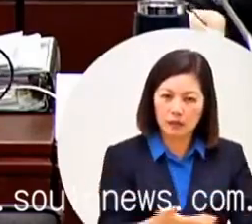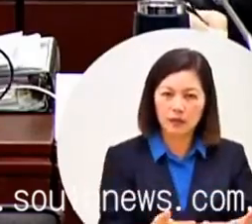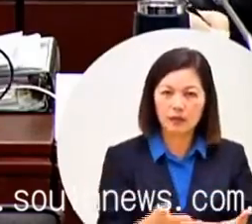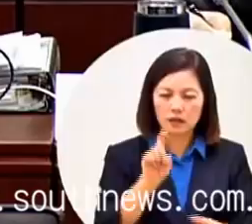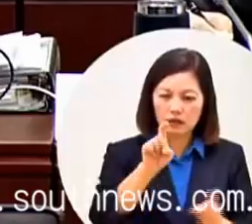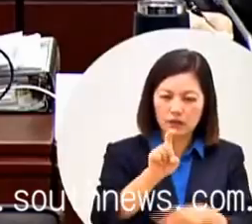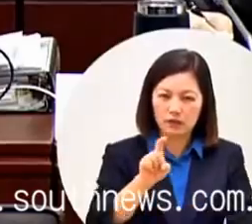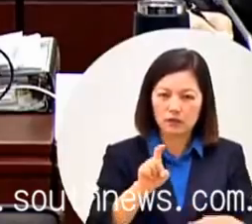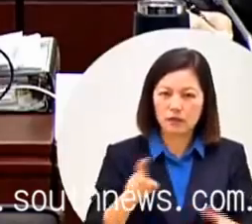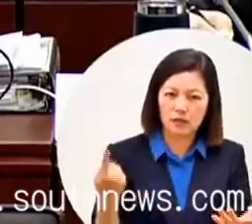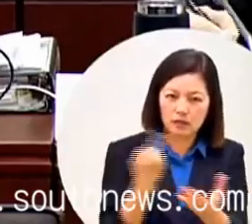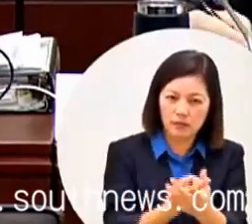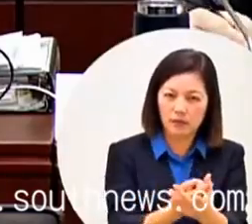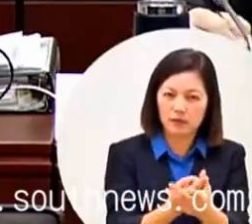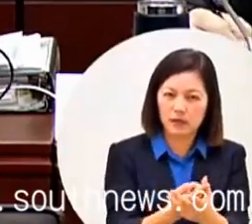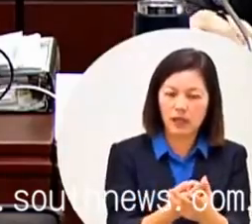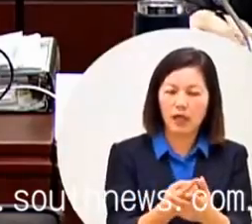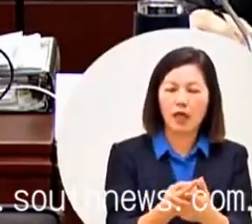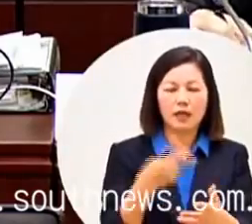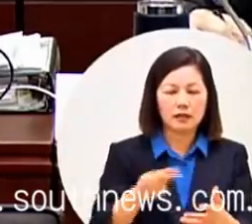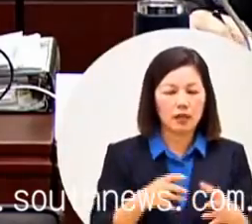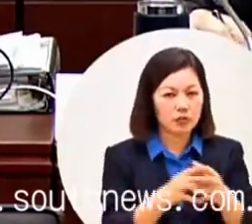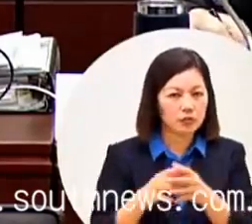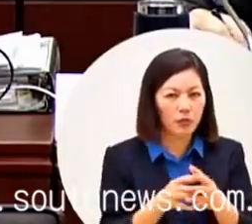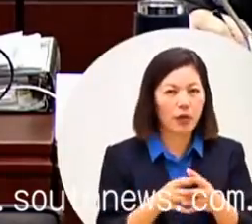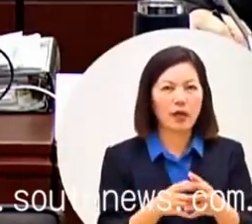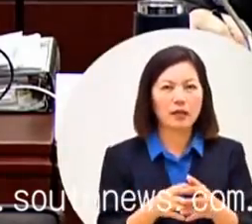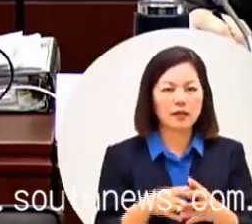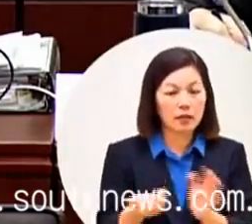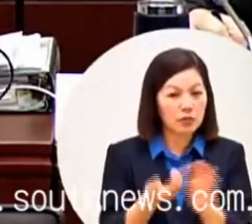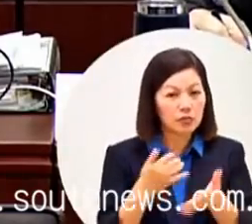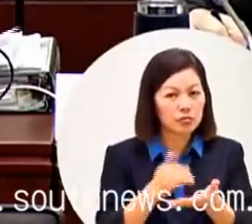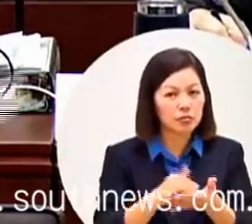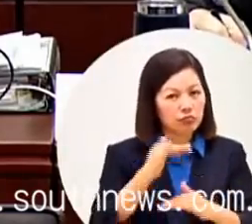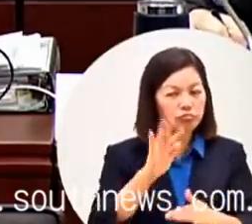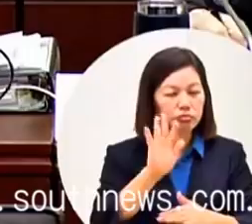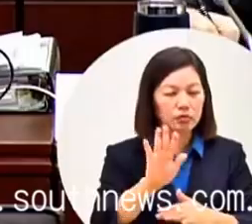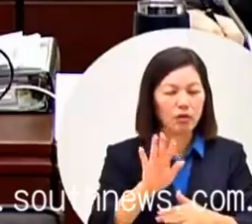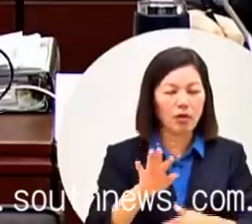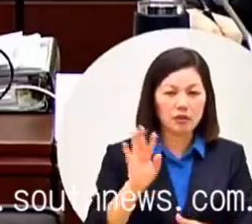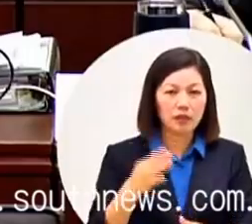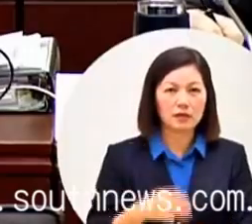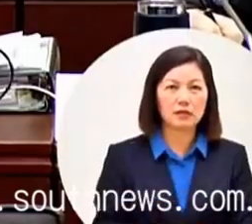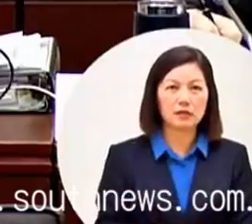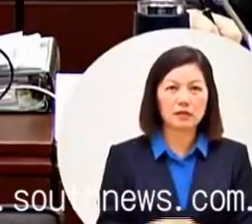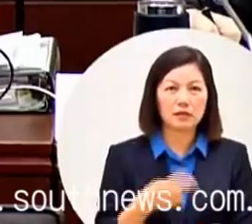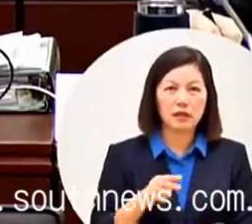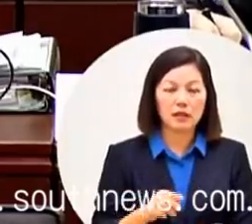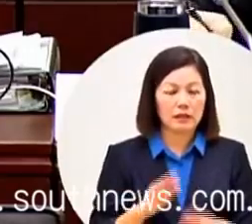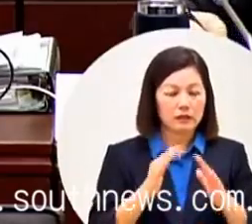系，还有一些团的安排。那议会之间自己66席议员怎么产生？市政府是被动